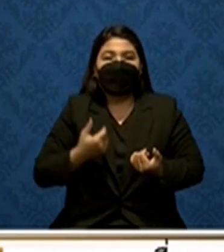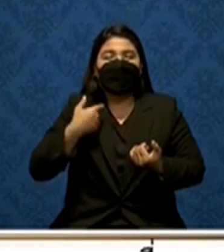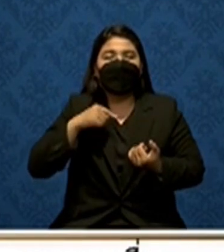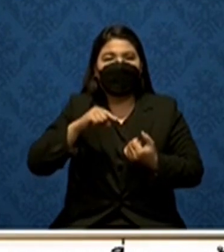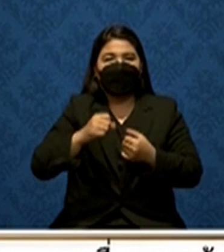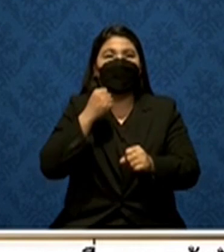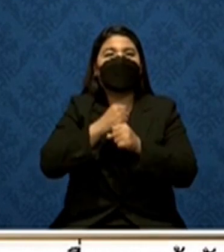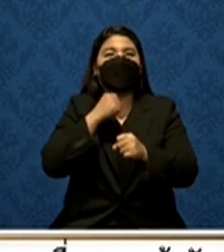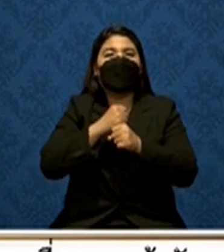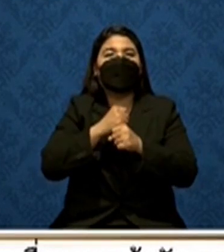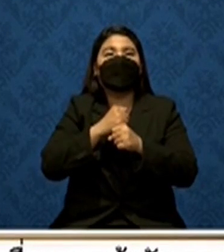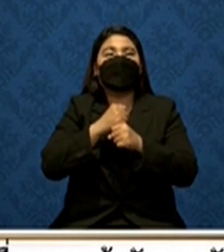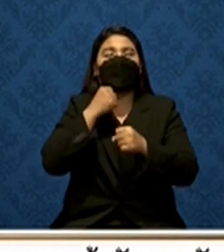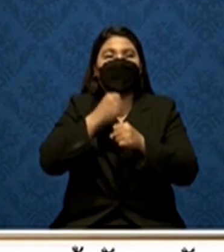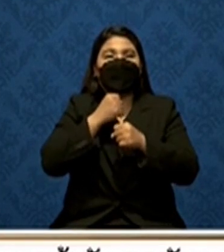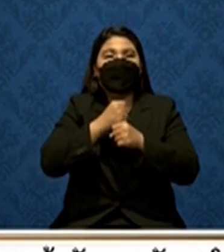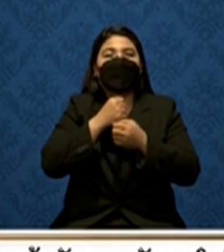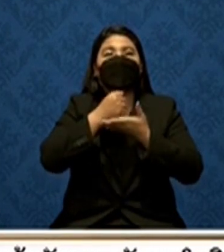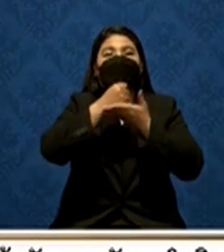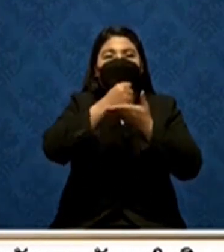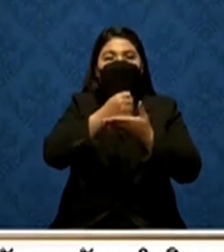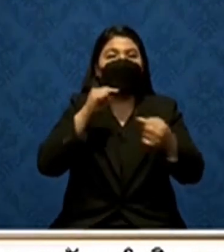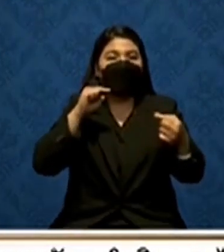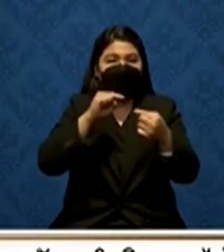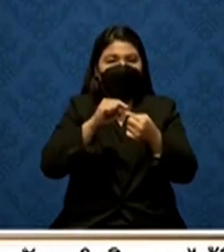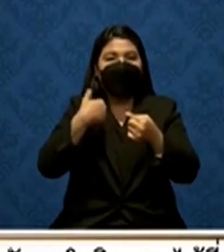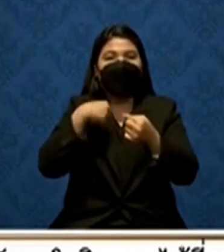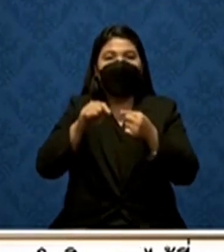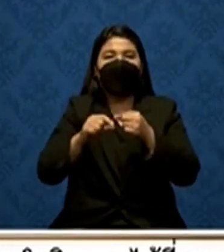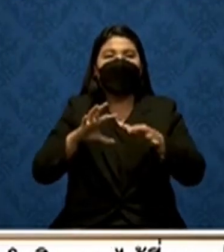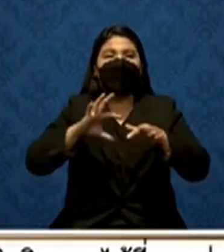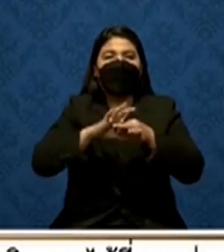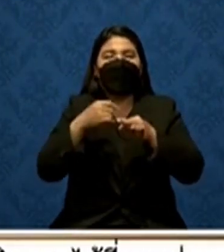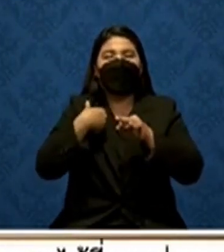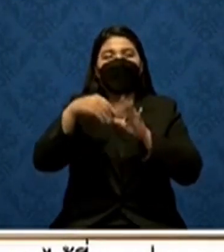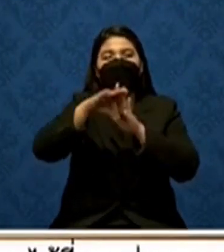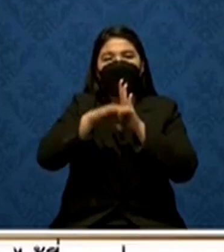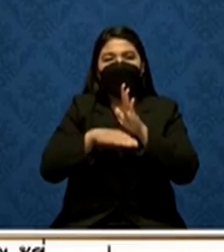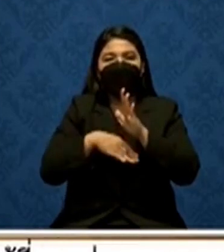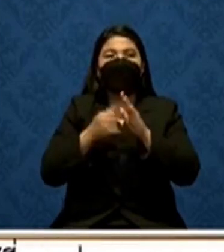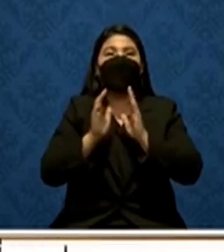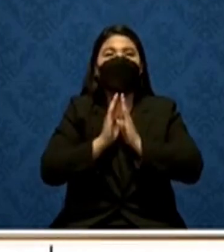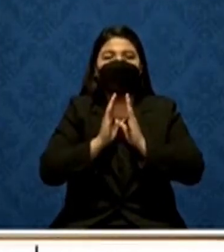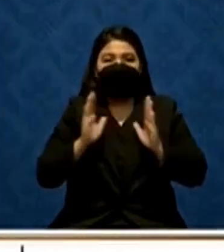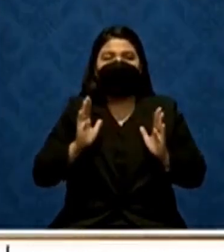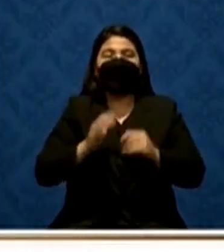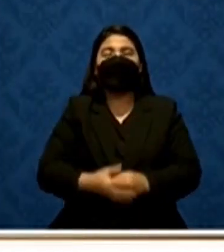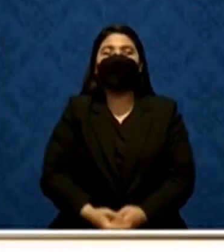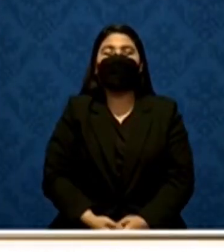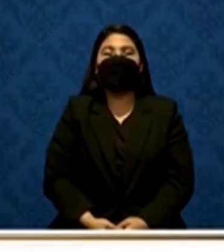บโจทย์การจัดงบประมาณปี 6-6ี้ในภาคปฏิบัติอย่ไรบ้างขอบคุทานประทานครัขอบคุท่รองในกำคุ